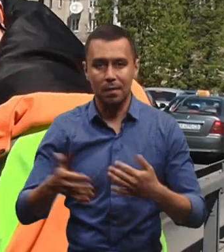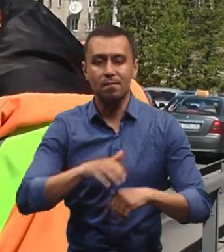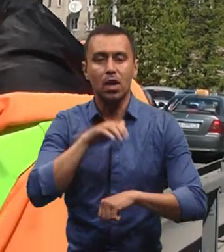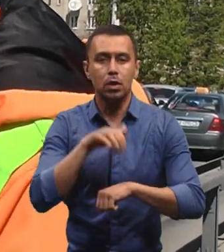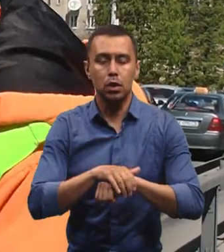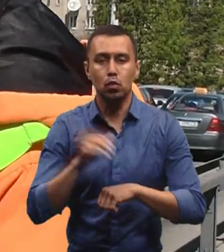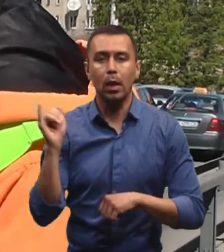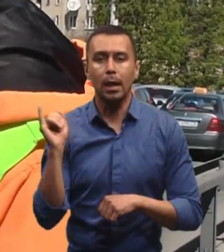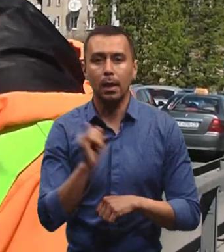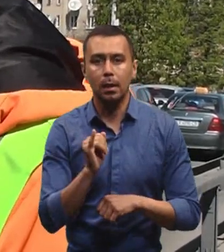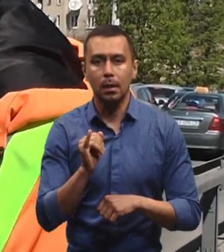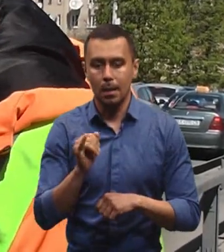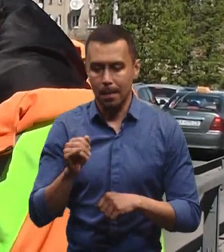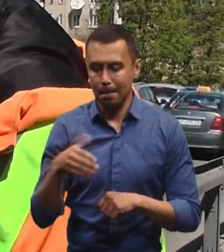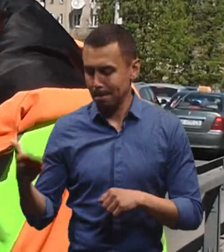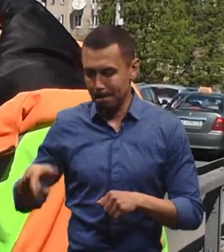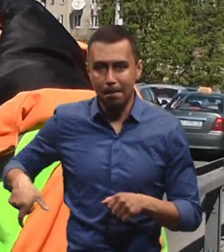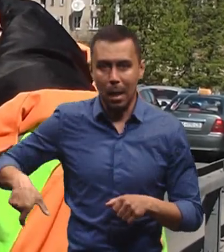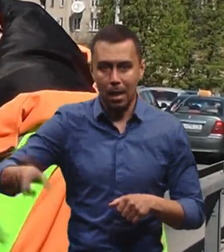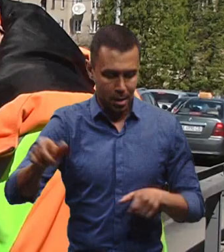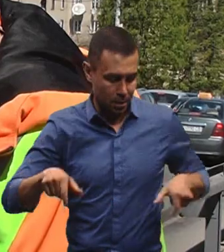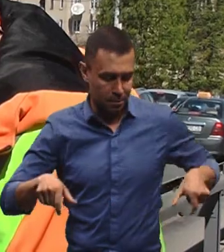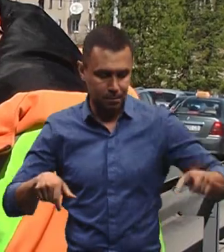фактично і бар'єрне огородження.